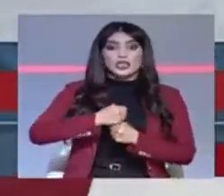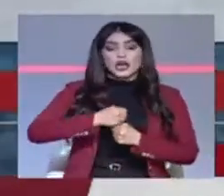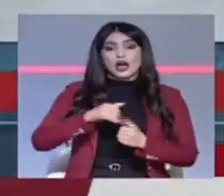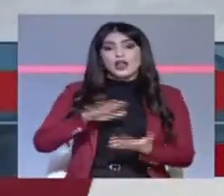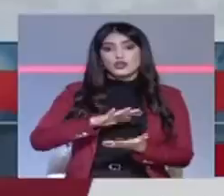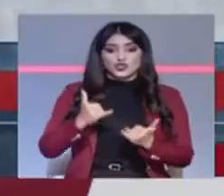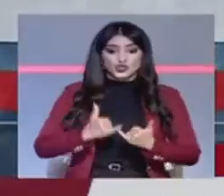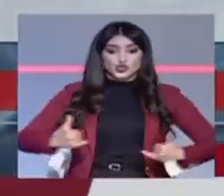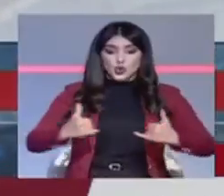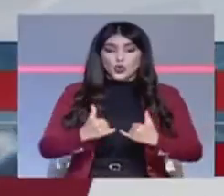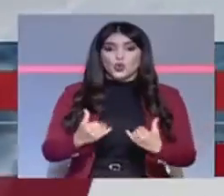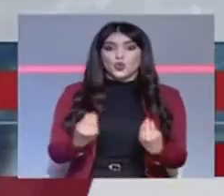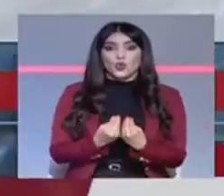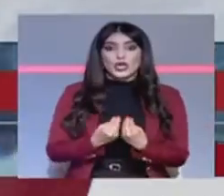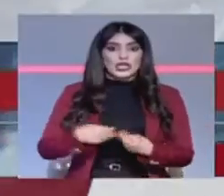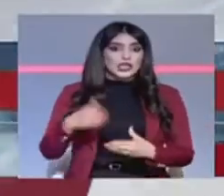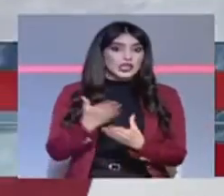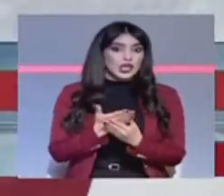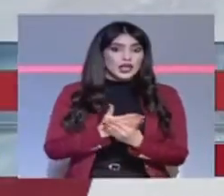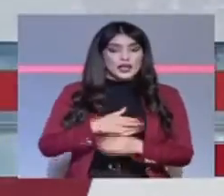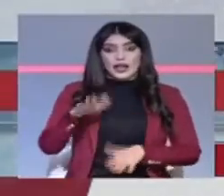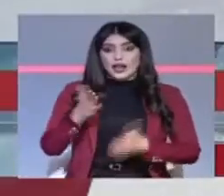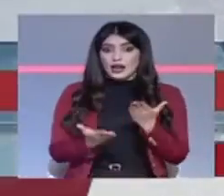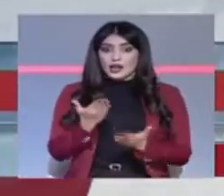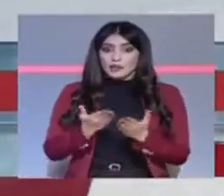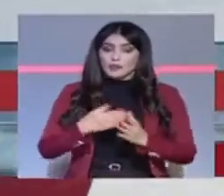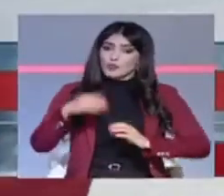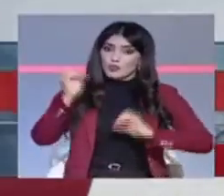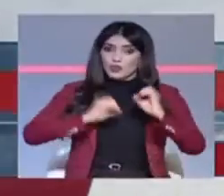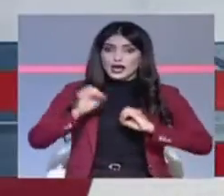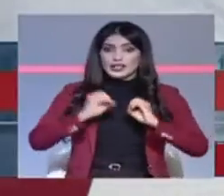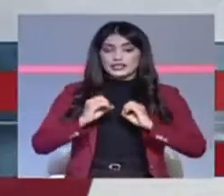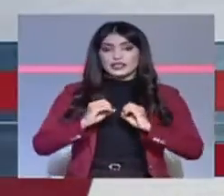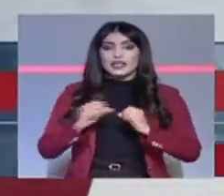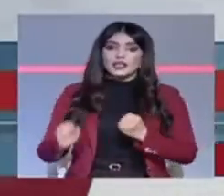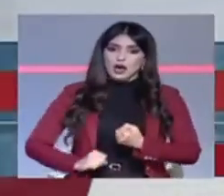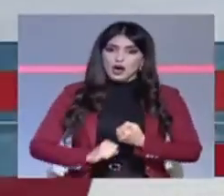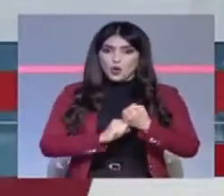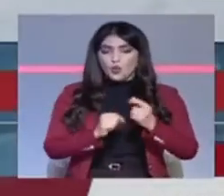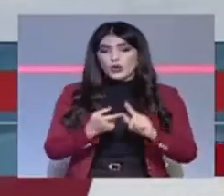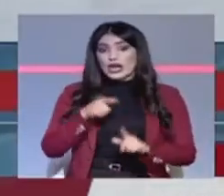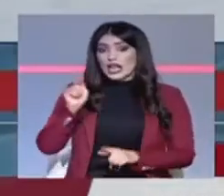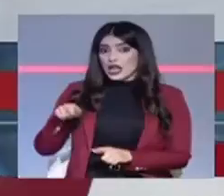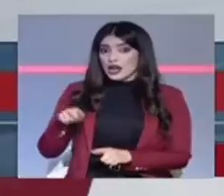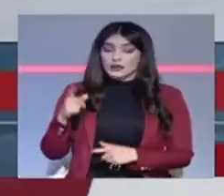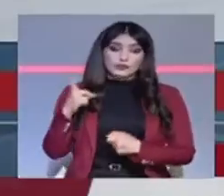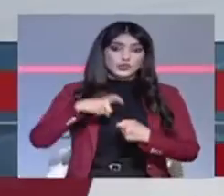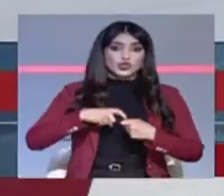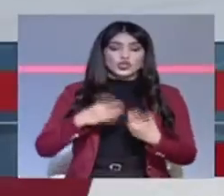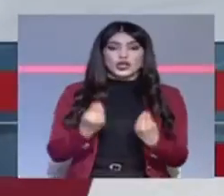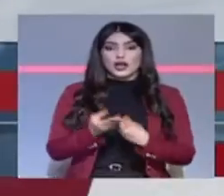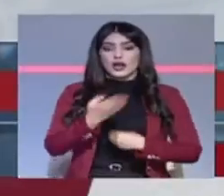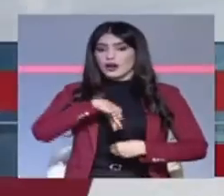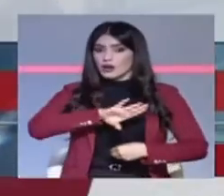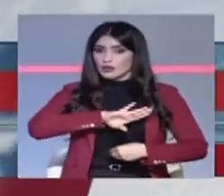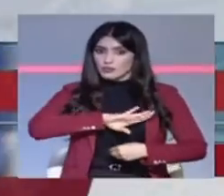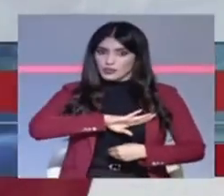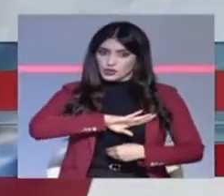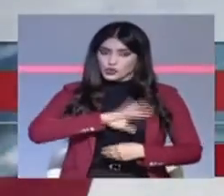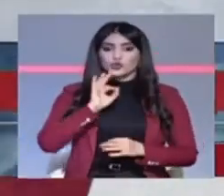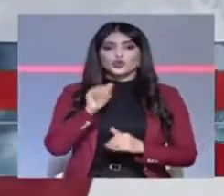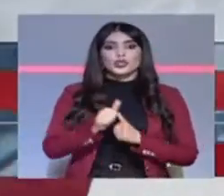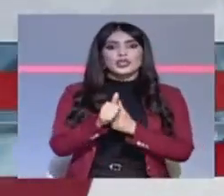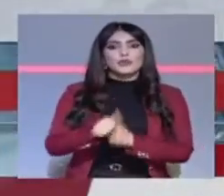وزاره العدل لمراجعه القانون الاساسي المنظم تعاونيه القضاه وذلك بالاشتراك مع الهيكل المهنيه الممثله